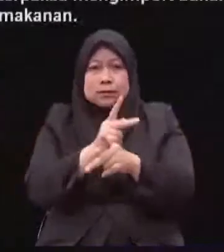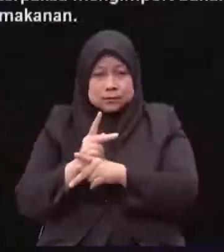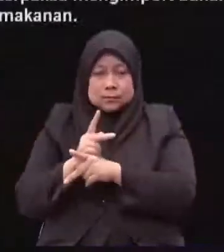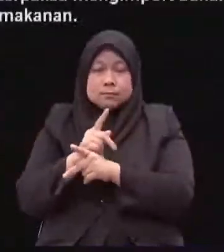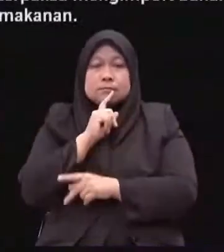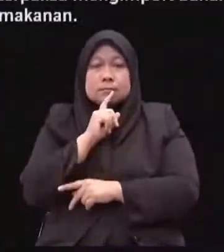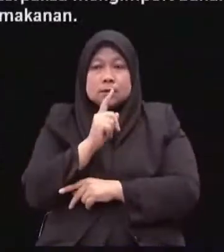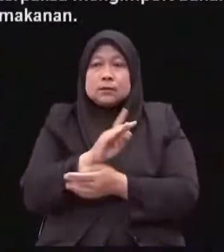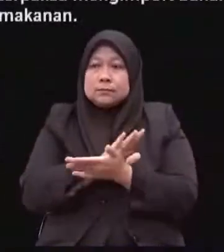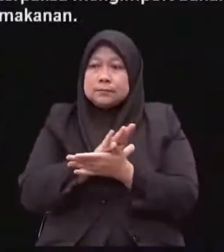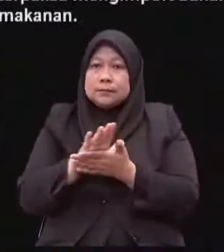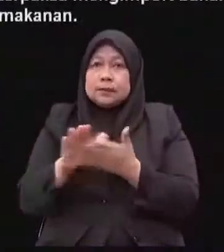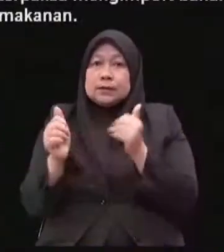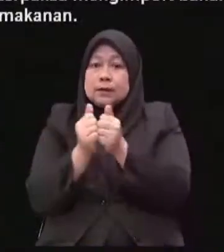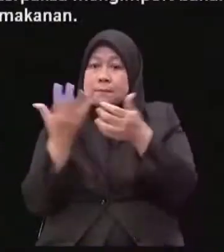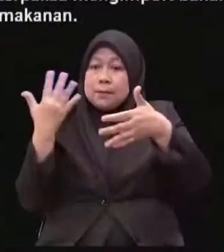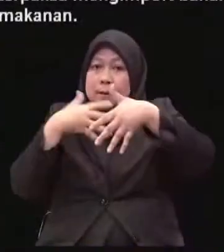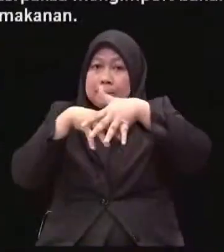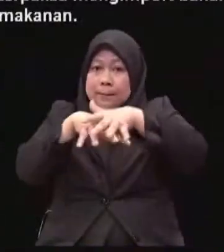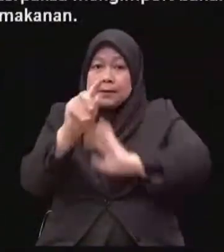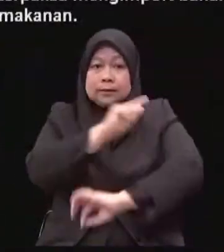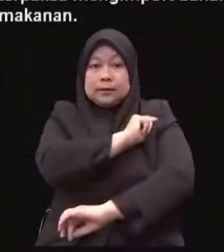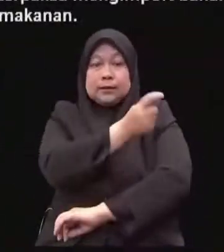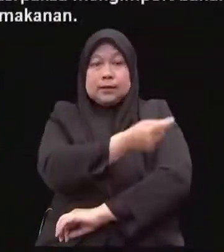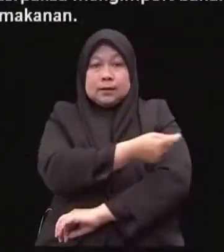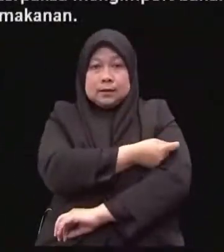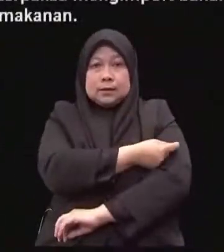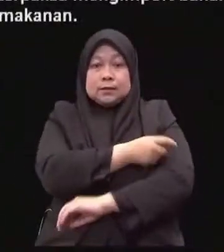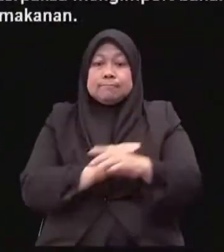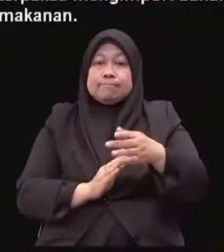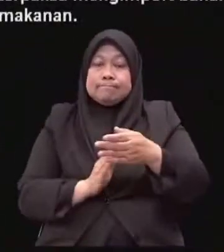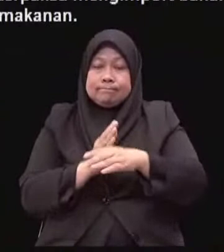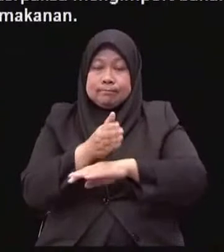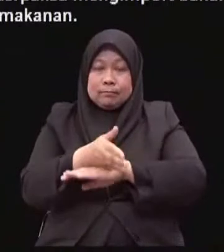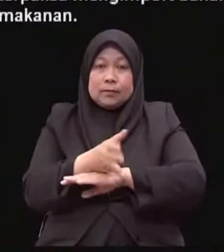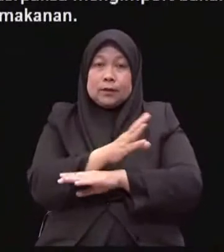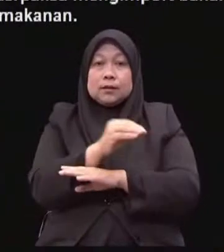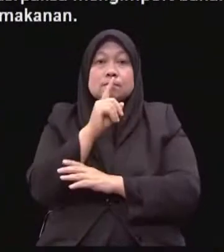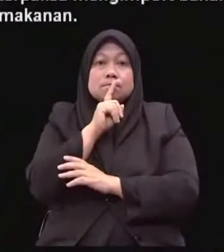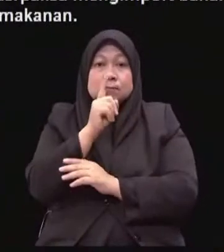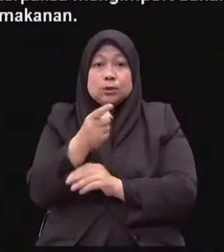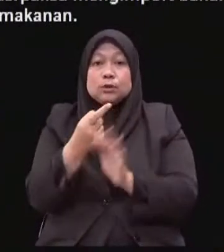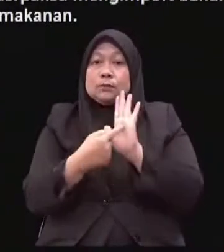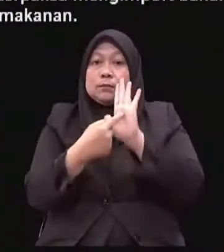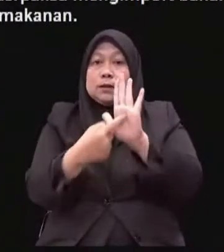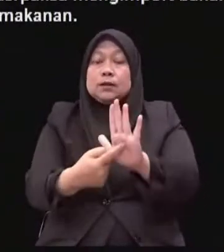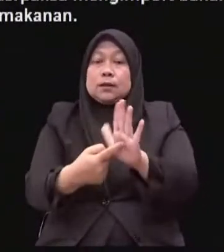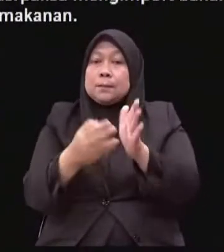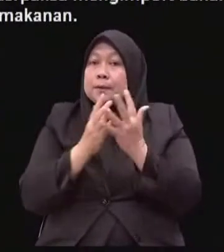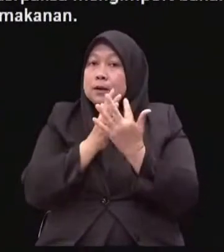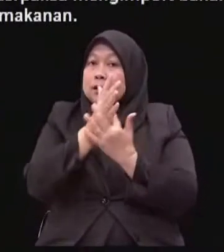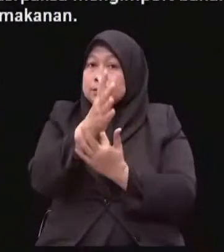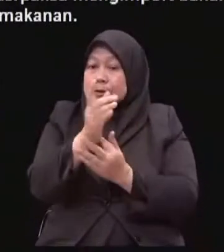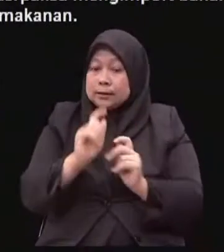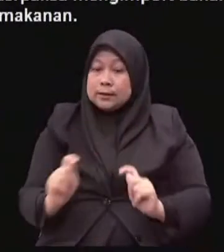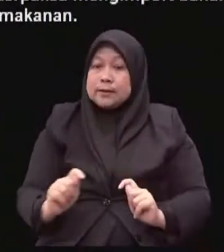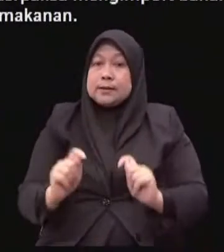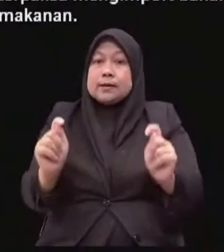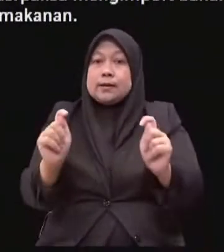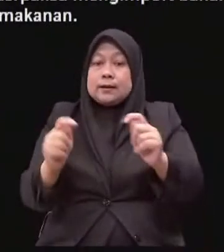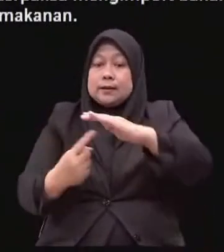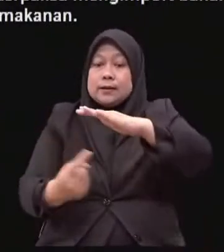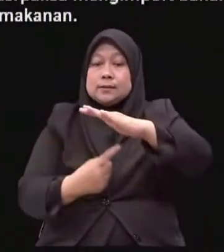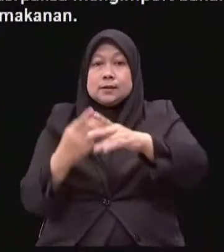holistik dengan menggembleng tenaga merentas agency tanker hal ini diperlihatkan menelusi plan tindakan